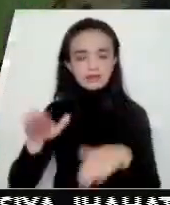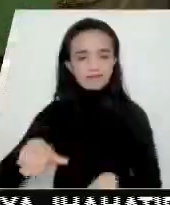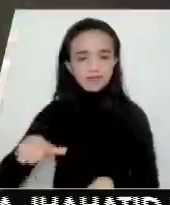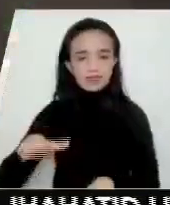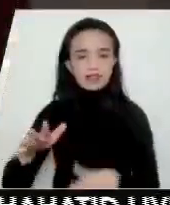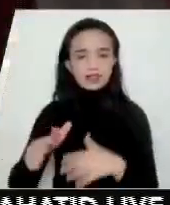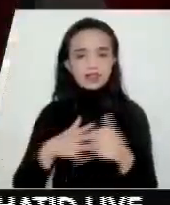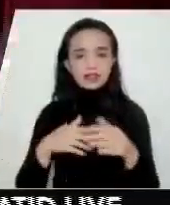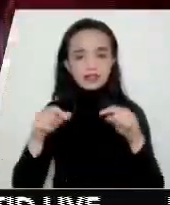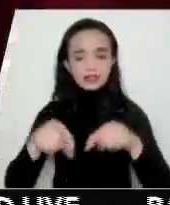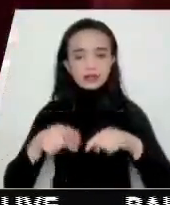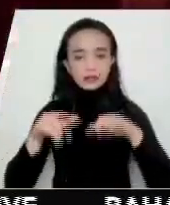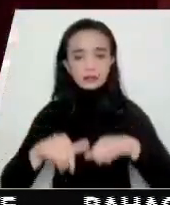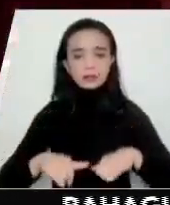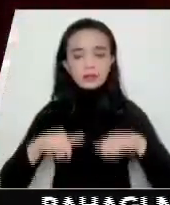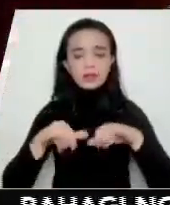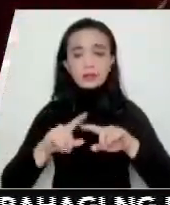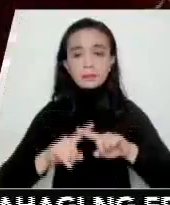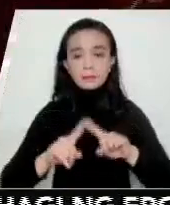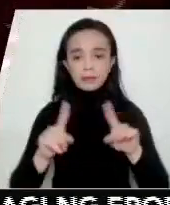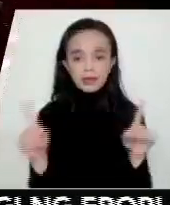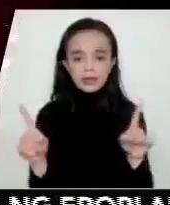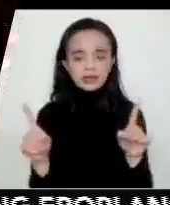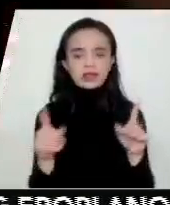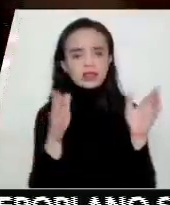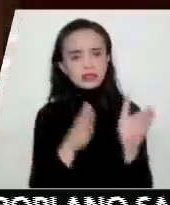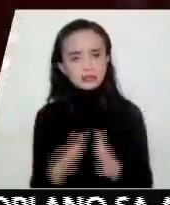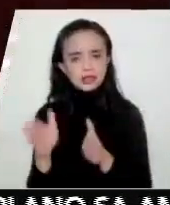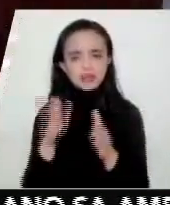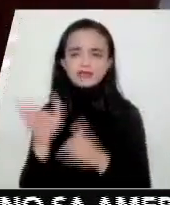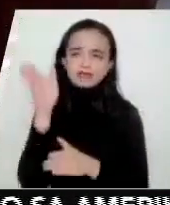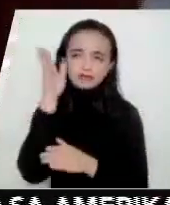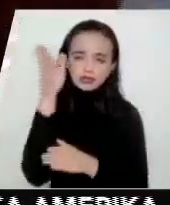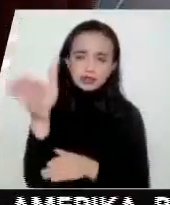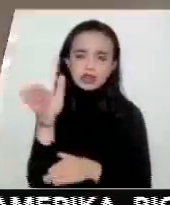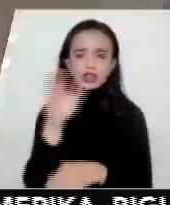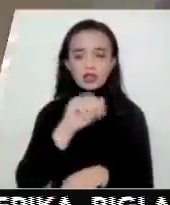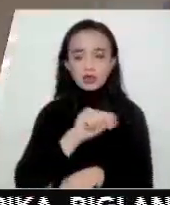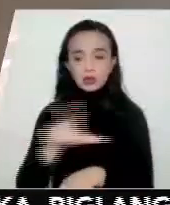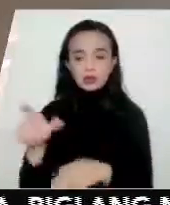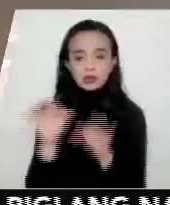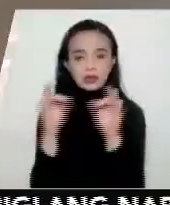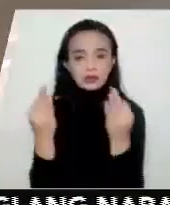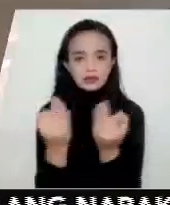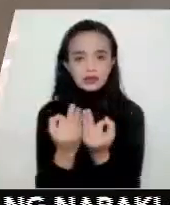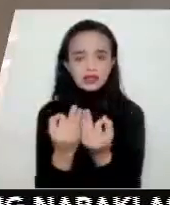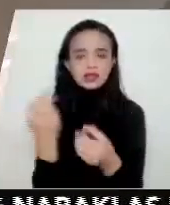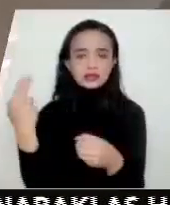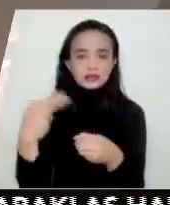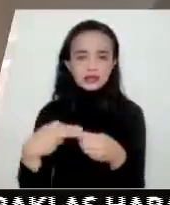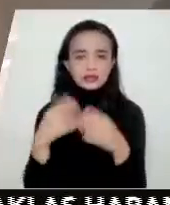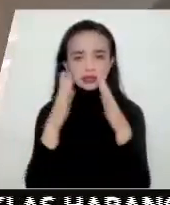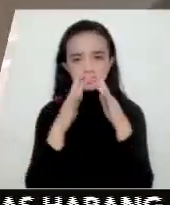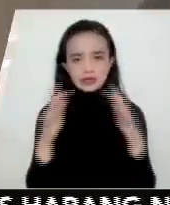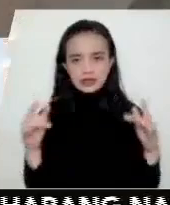muna sila sa pahalik. Pero balak rin nila na balang araw makasama ang buong pamilya sa mismong traslasyon.